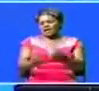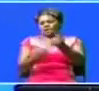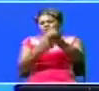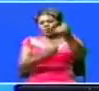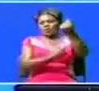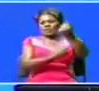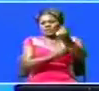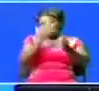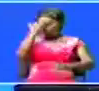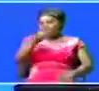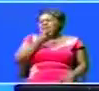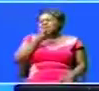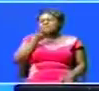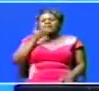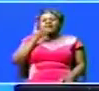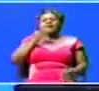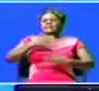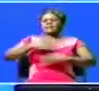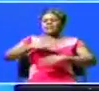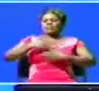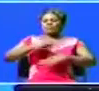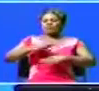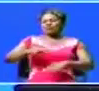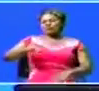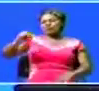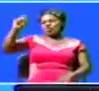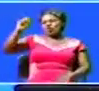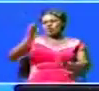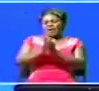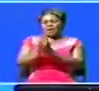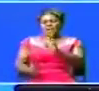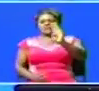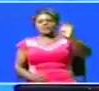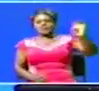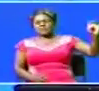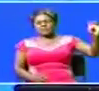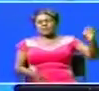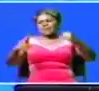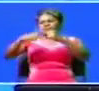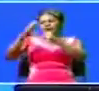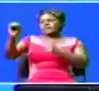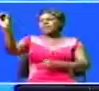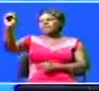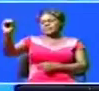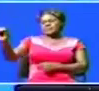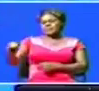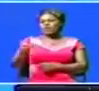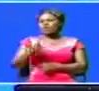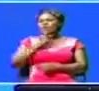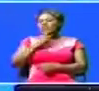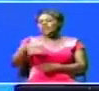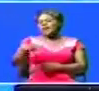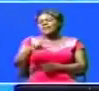ya ukame katika maeneo ya Samburu kaskazini na sehemu za mashariki. Asilimia 90 ya mabwawa katika eneo